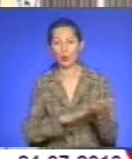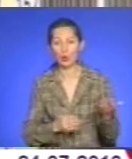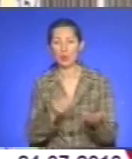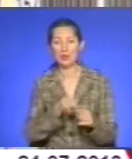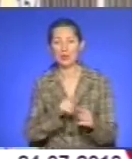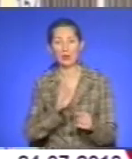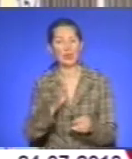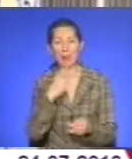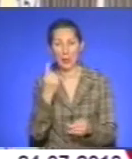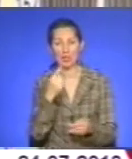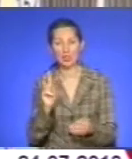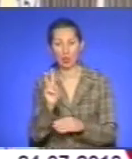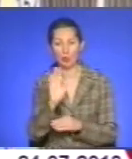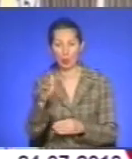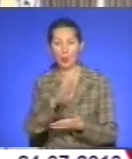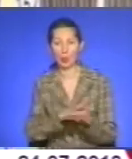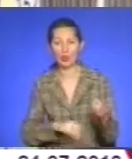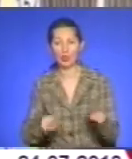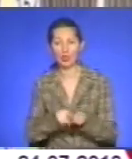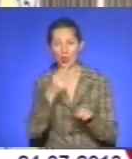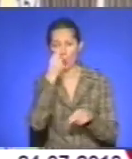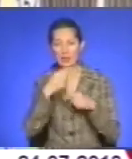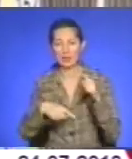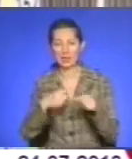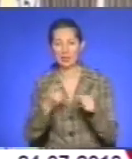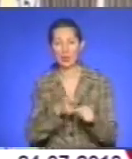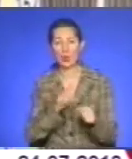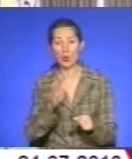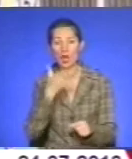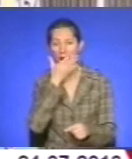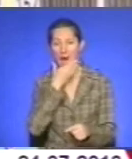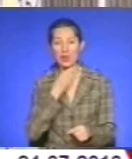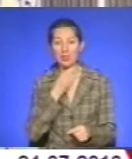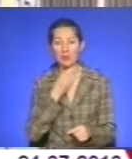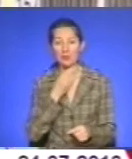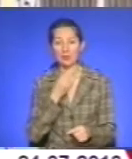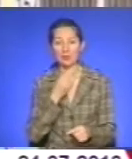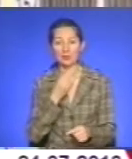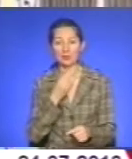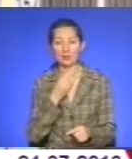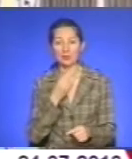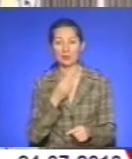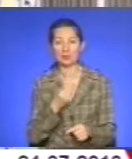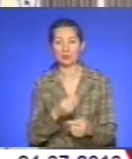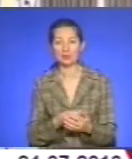а і далі ми будемо продовжувати таку традицію. І це буде гарним, скажімо так,